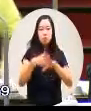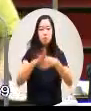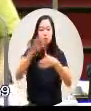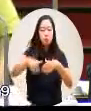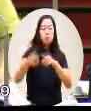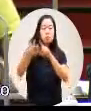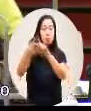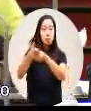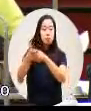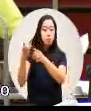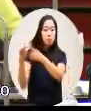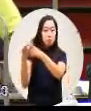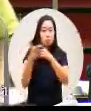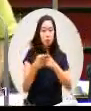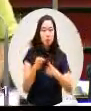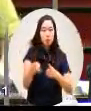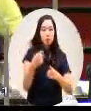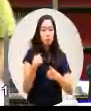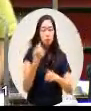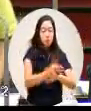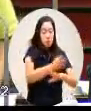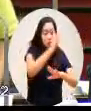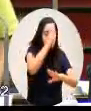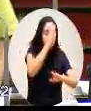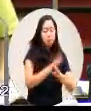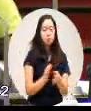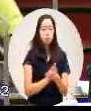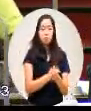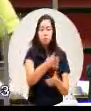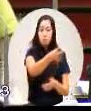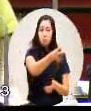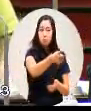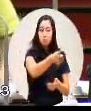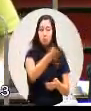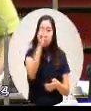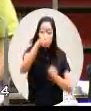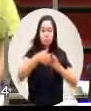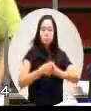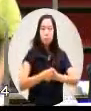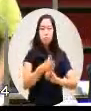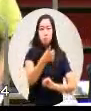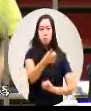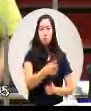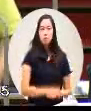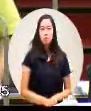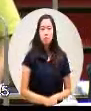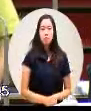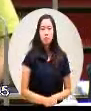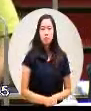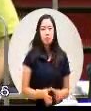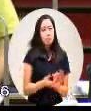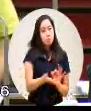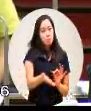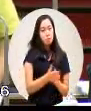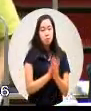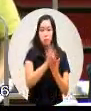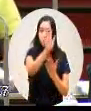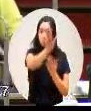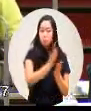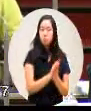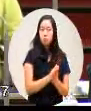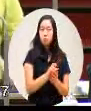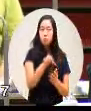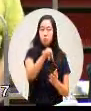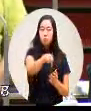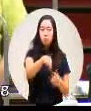我是要感感谢个学老呢，要来肯定老师的付出呢。因为咱未来朱龙翁